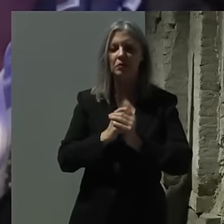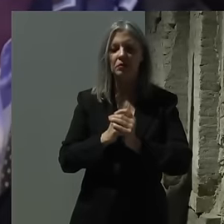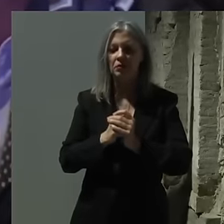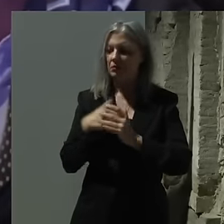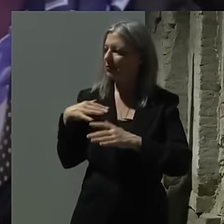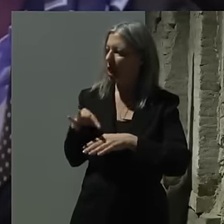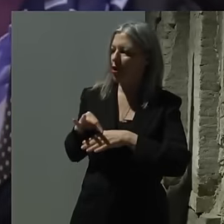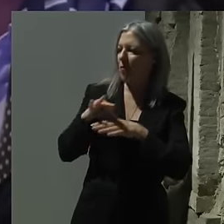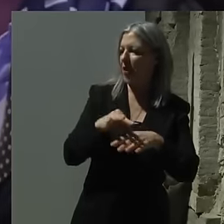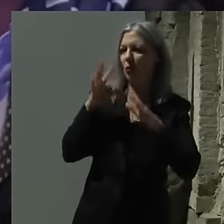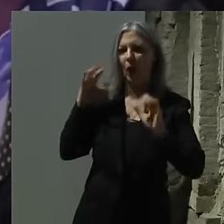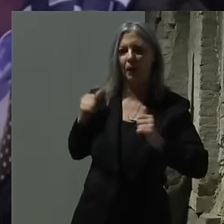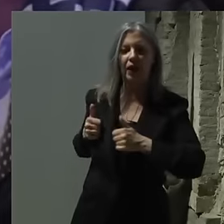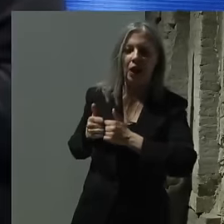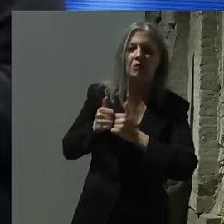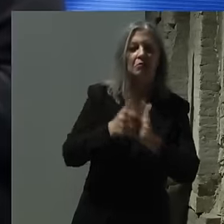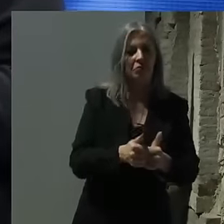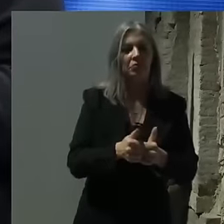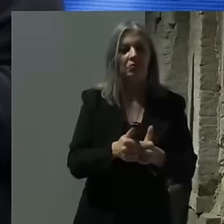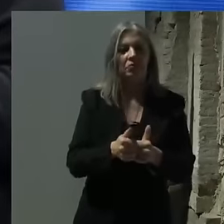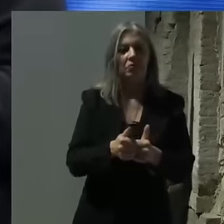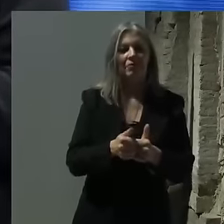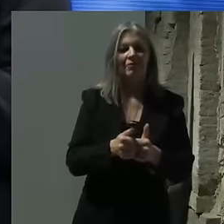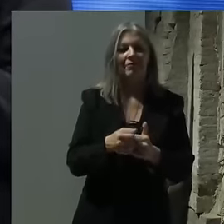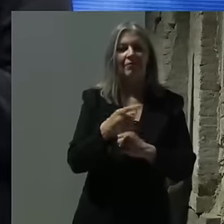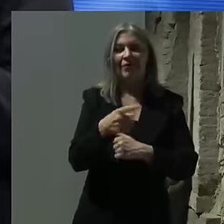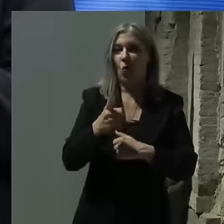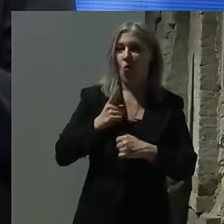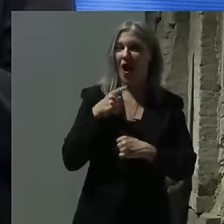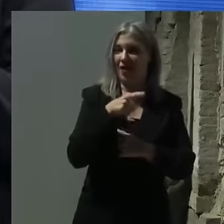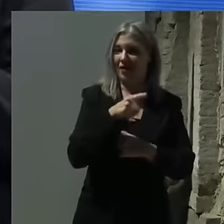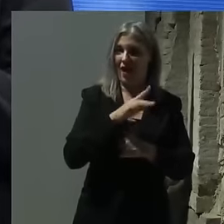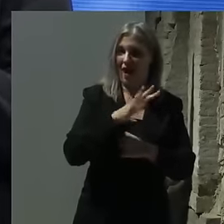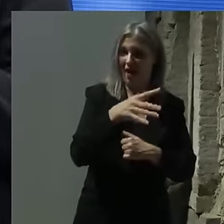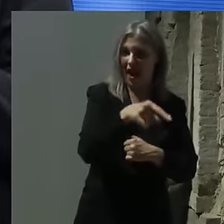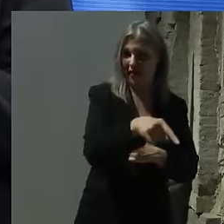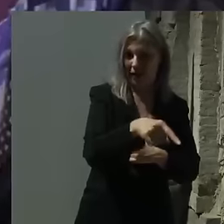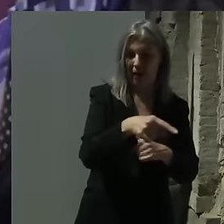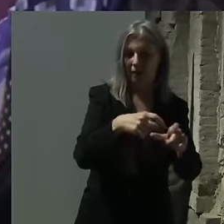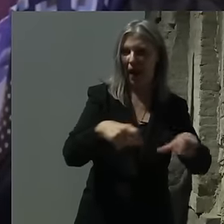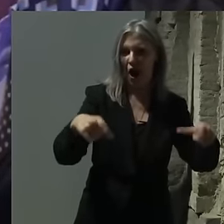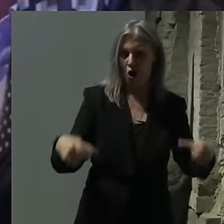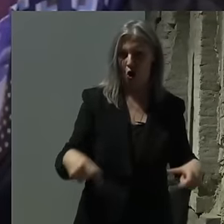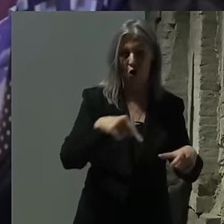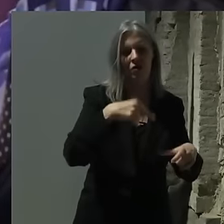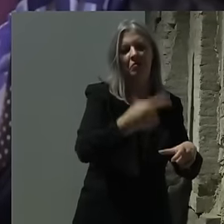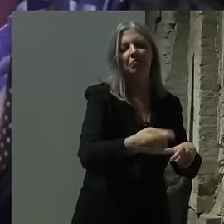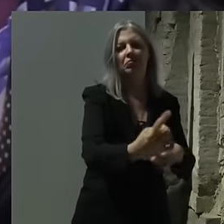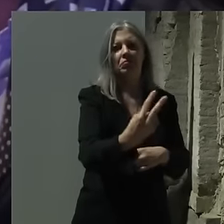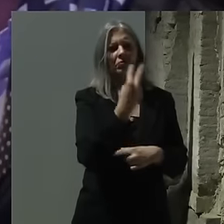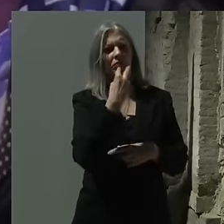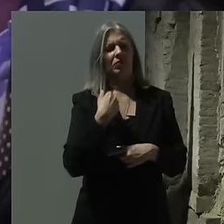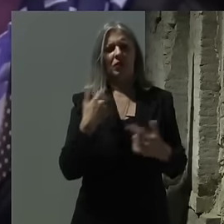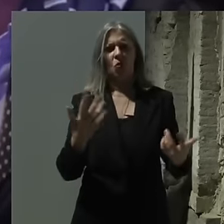accompagnato sempre da un carabiniere. L'agente, la guardia dell'altro lato del bancone, forse vede